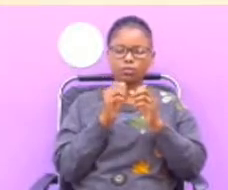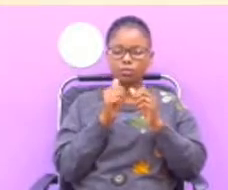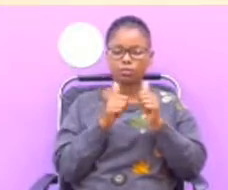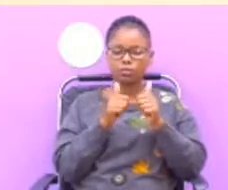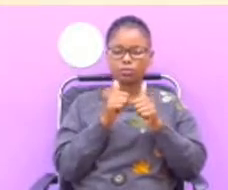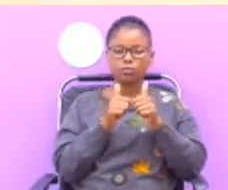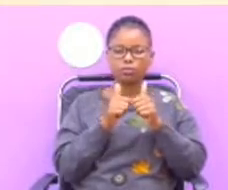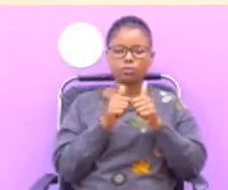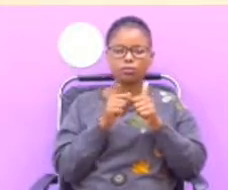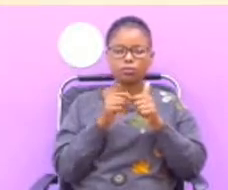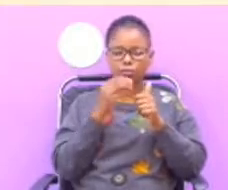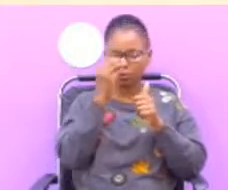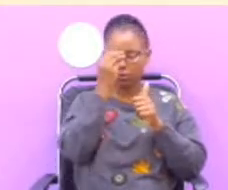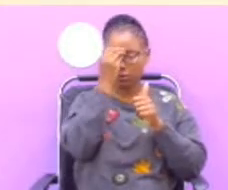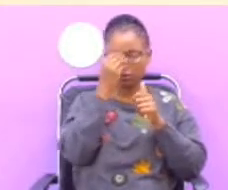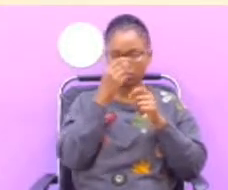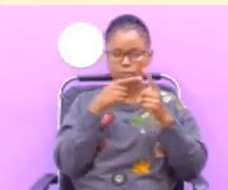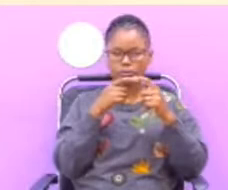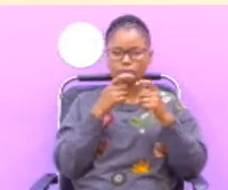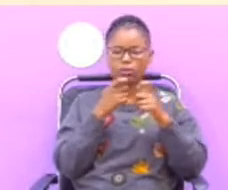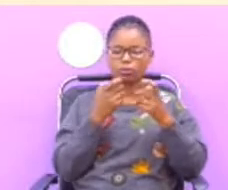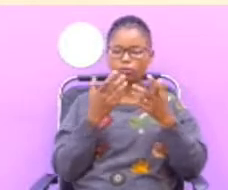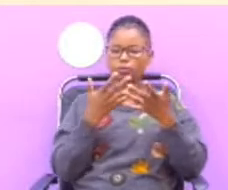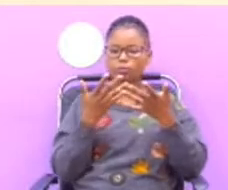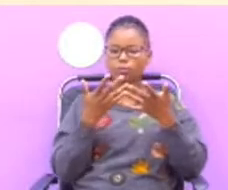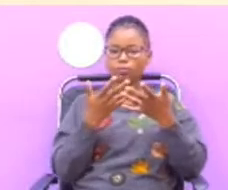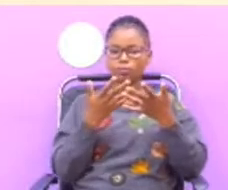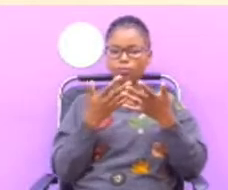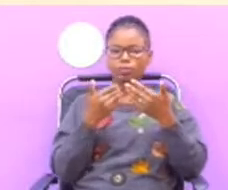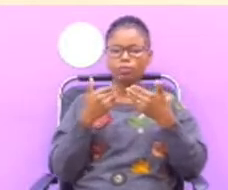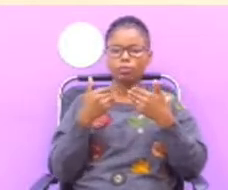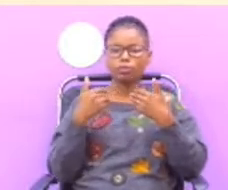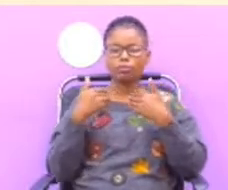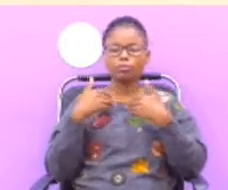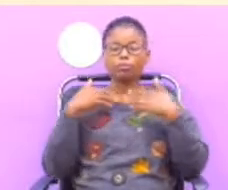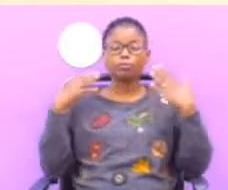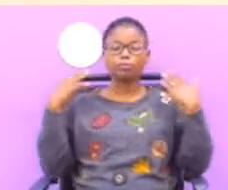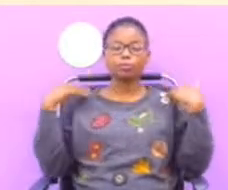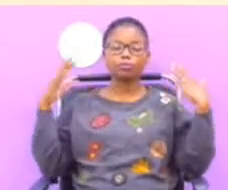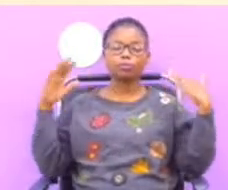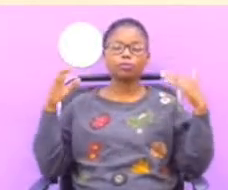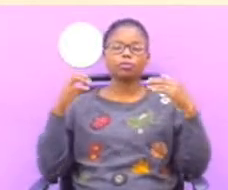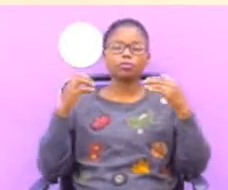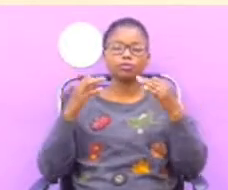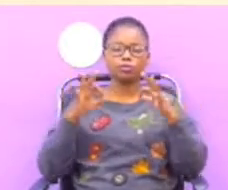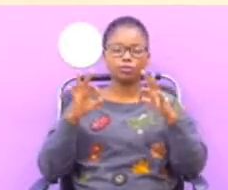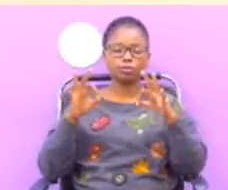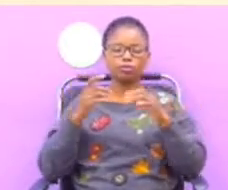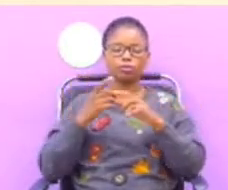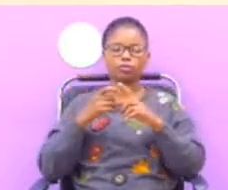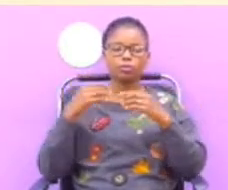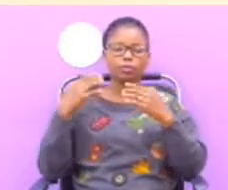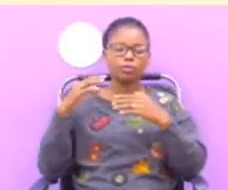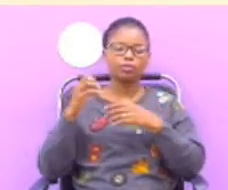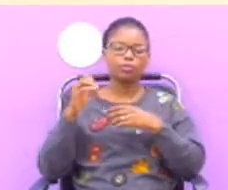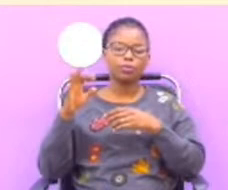marokĩrĩra na tũririkane kwĩna igongona rĩretĩkĩrĩkire rĩa mũraika wa Ngai